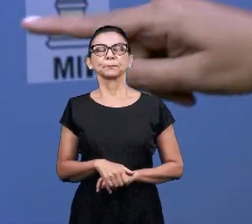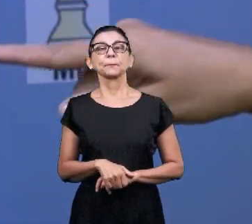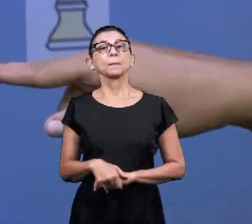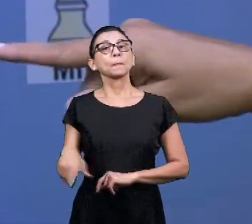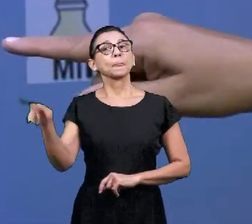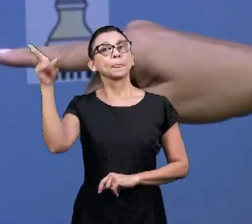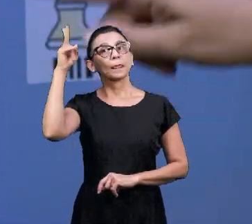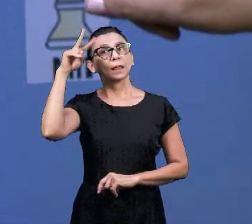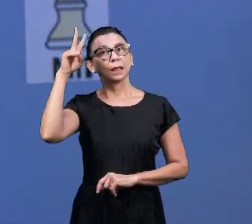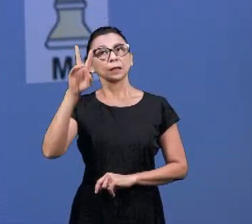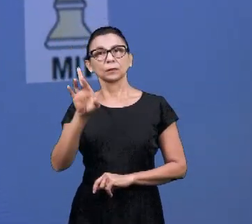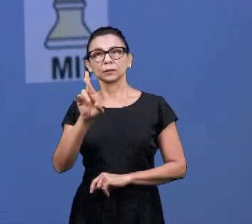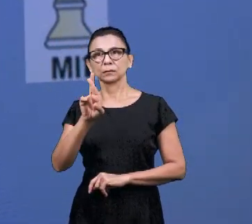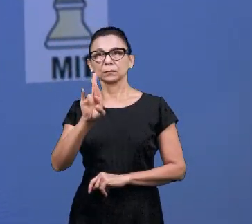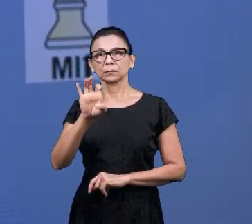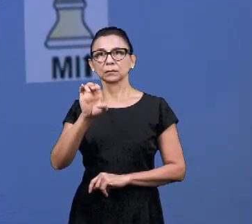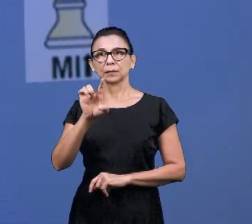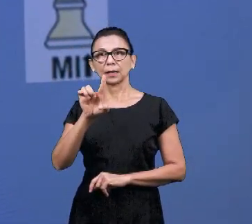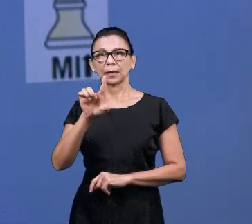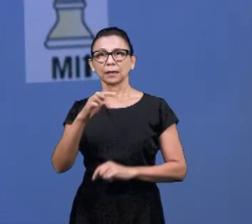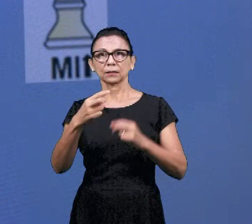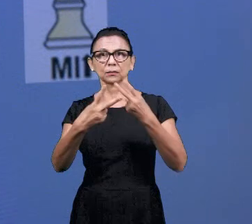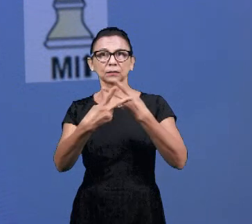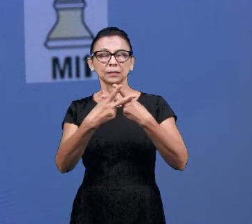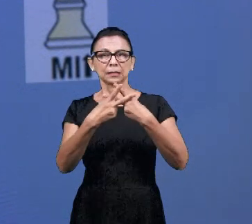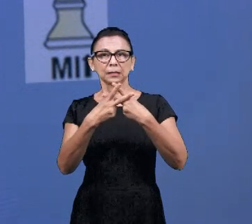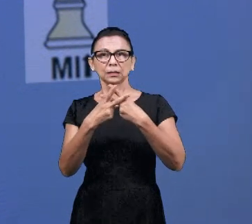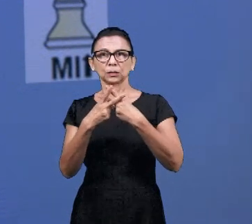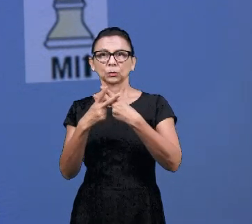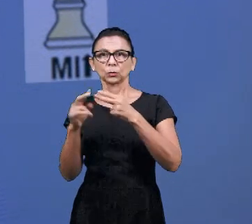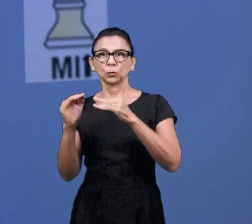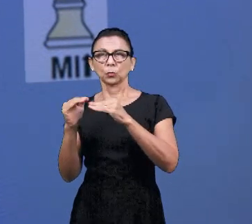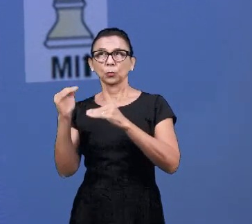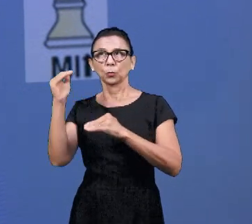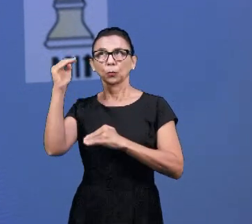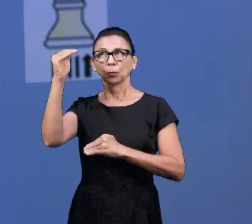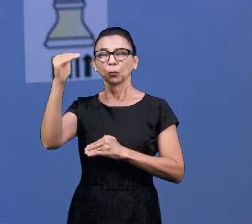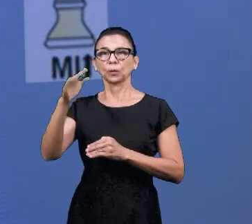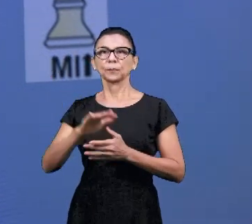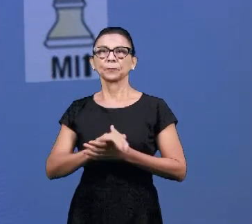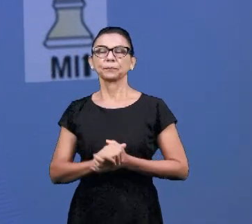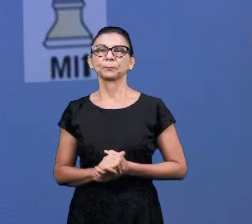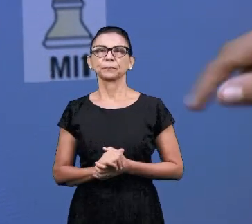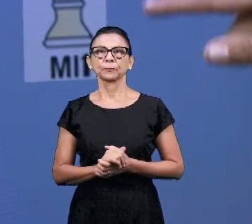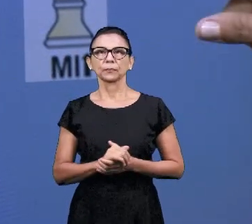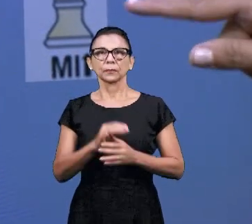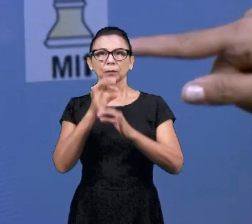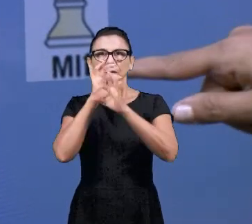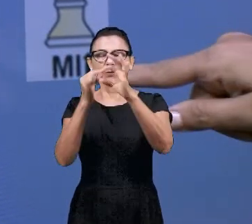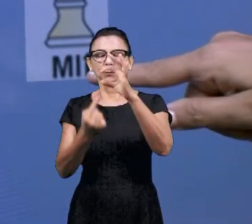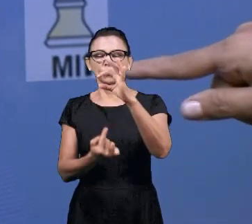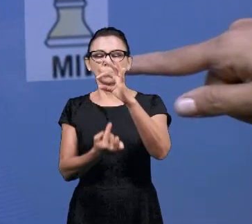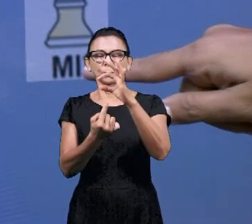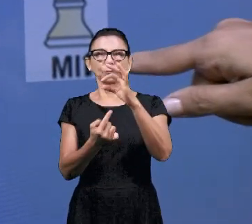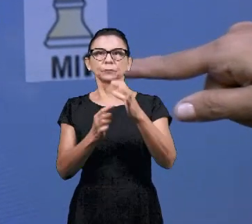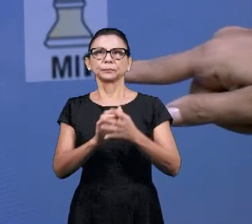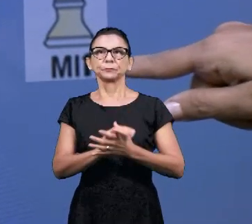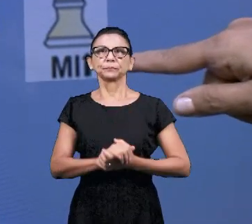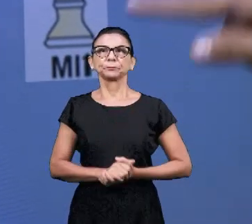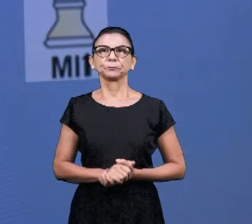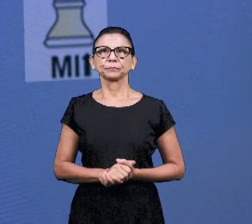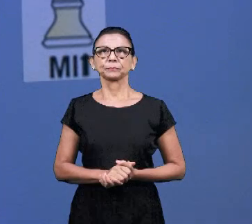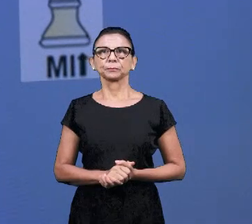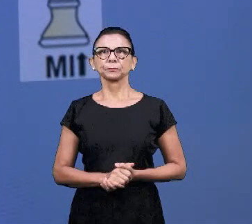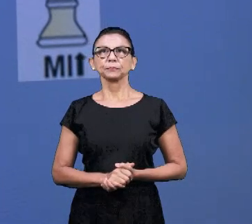il va être demi-bouché. Aussi dans le Mi aigu. Nous allons écouter les notes.